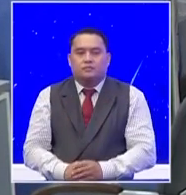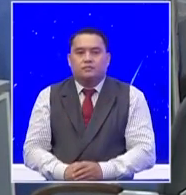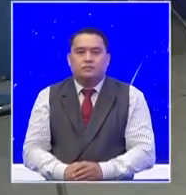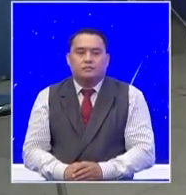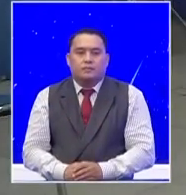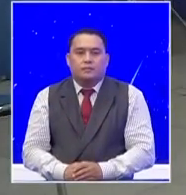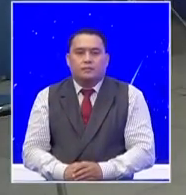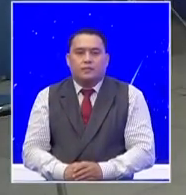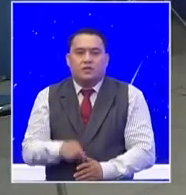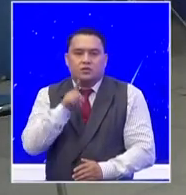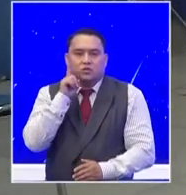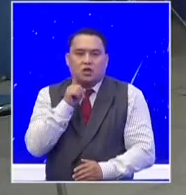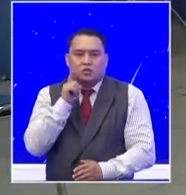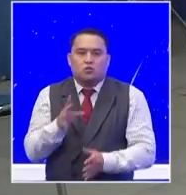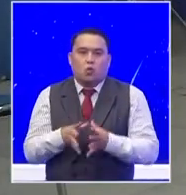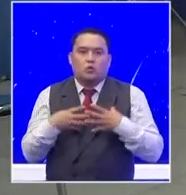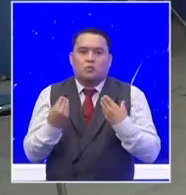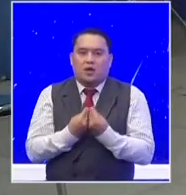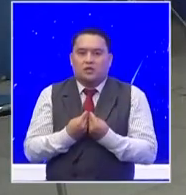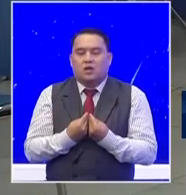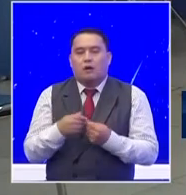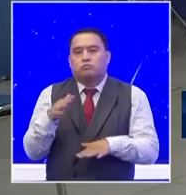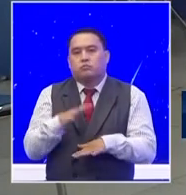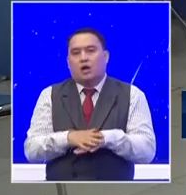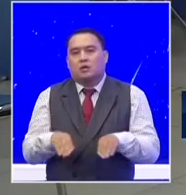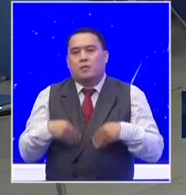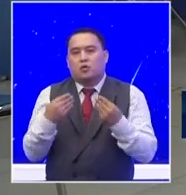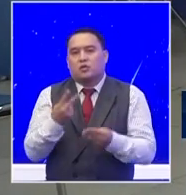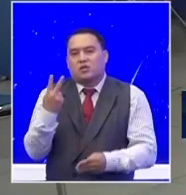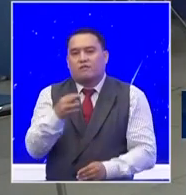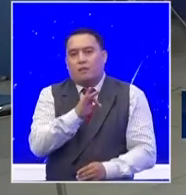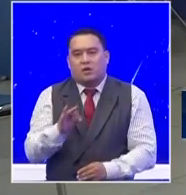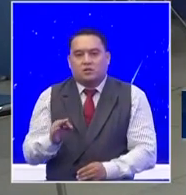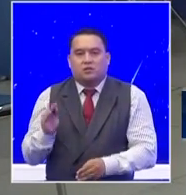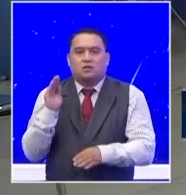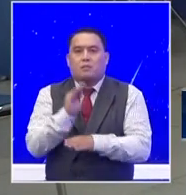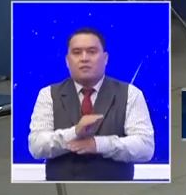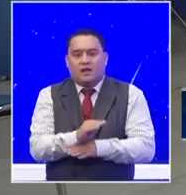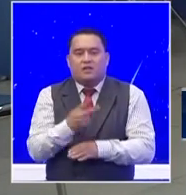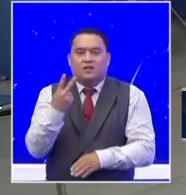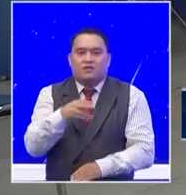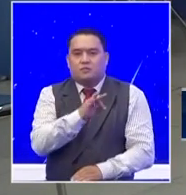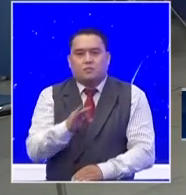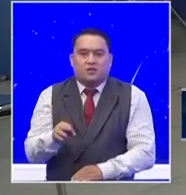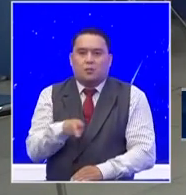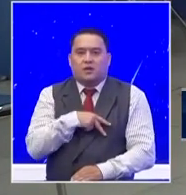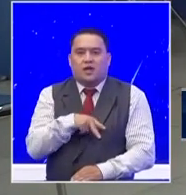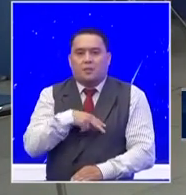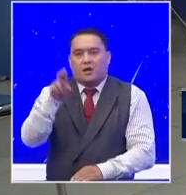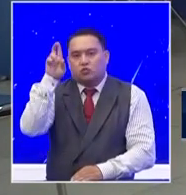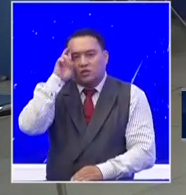депозиты жасотпаса у нас ежегодно от банка начисляется 2% вознаграждения и 20% премия от